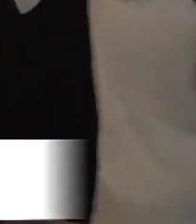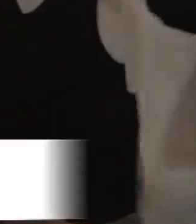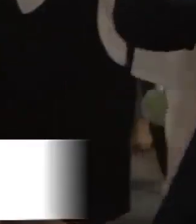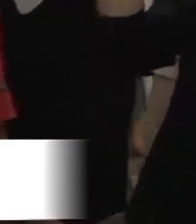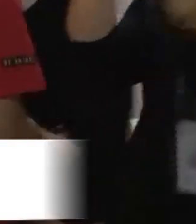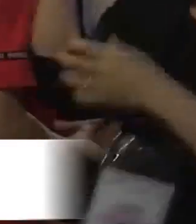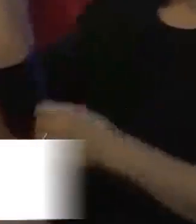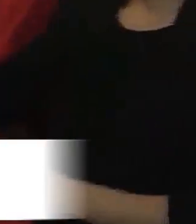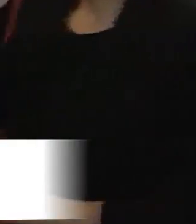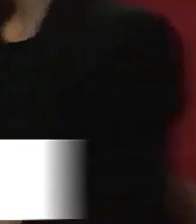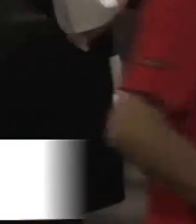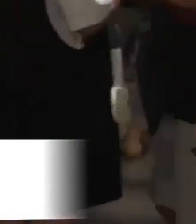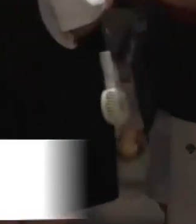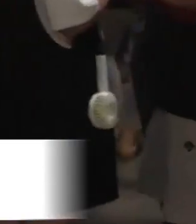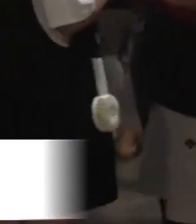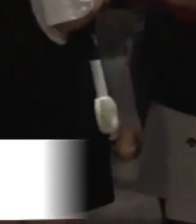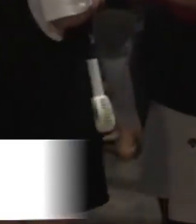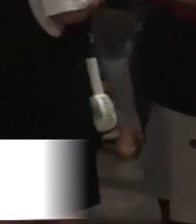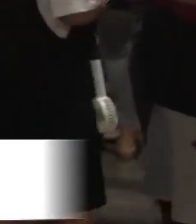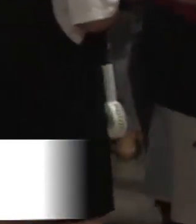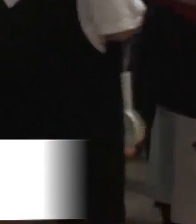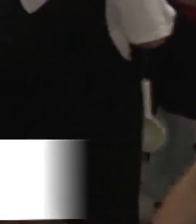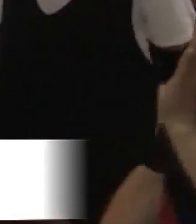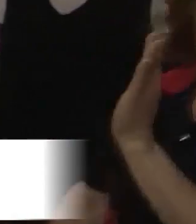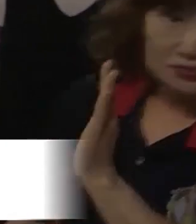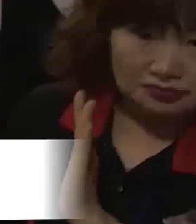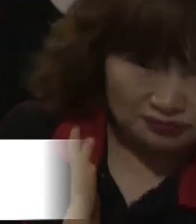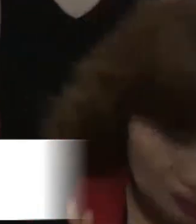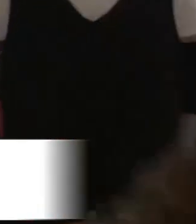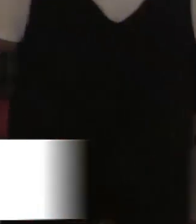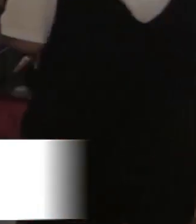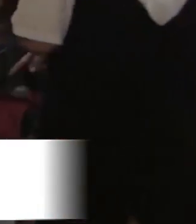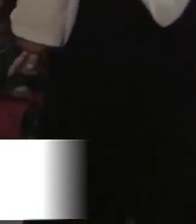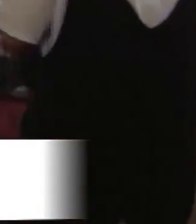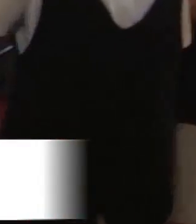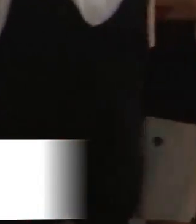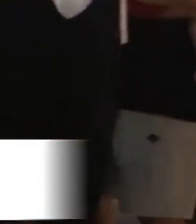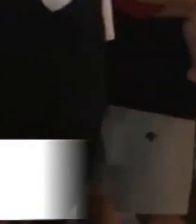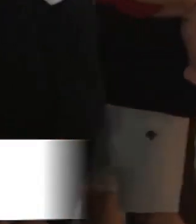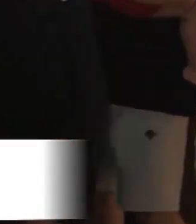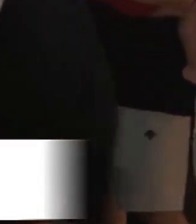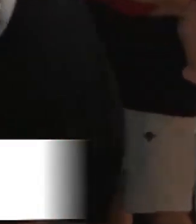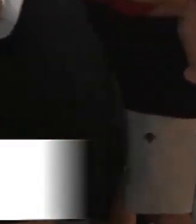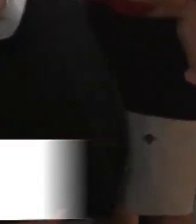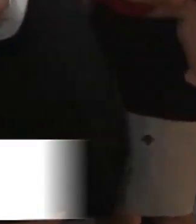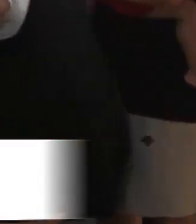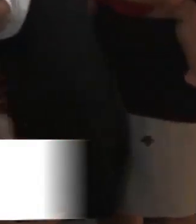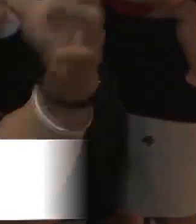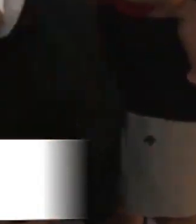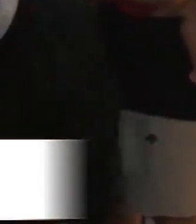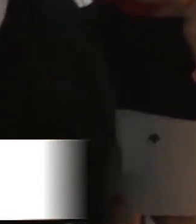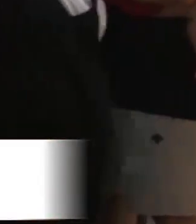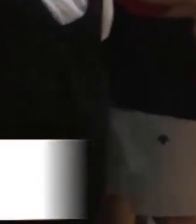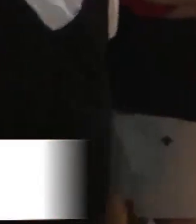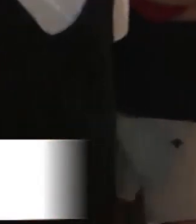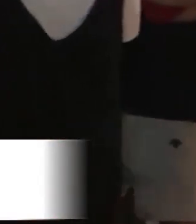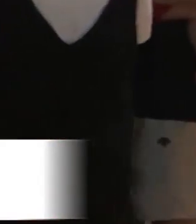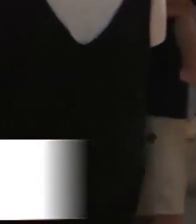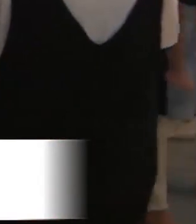3인전에서 또 1위를 하고 개인전에서 또 1위를 하는 영광을 받았습니다. 볼링 좀 부족하지만 힘을